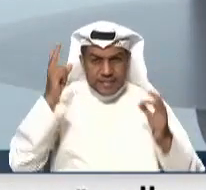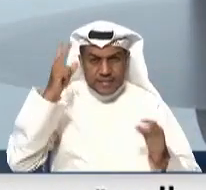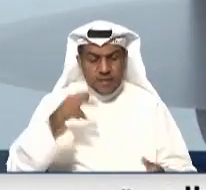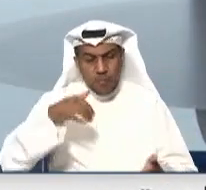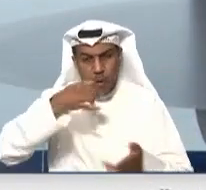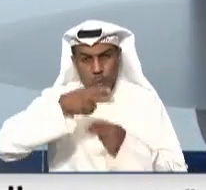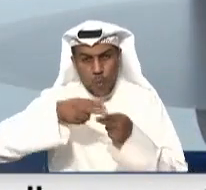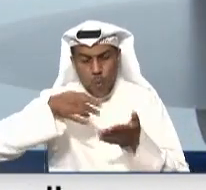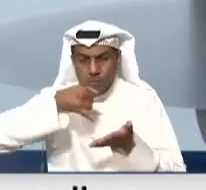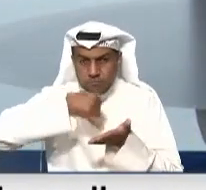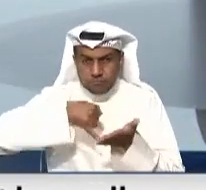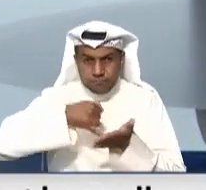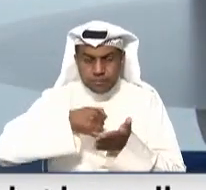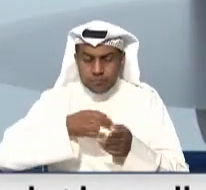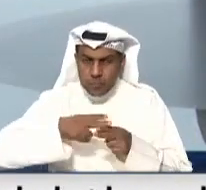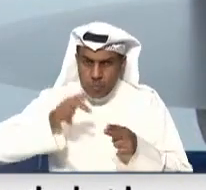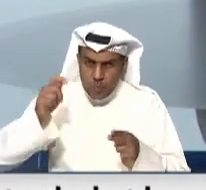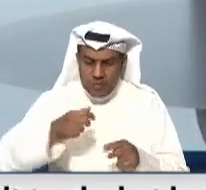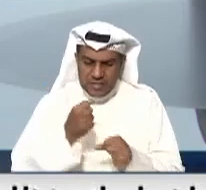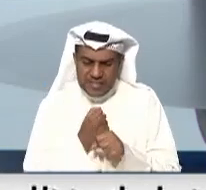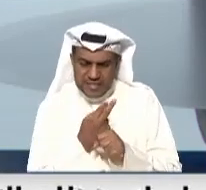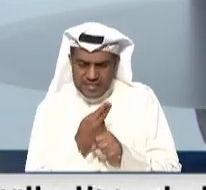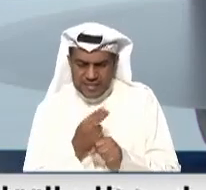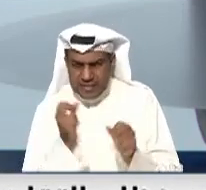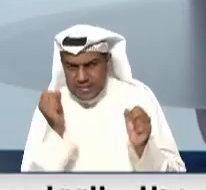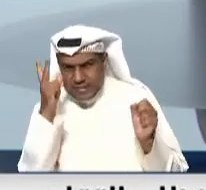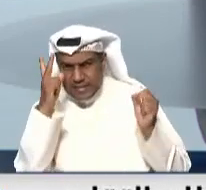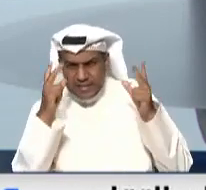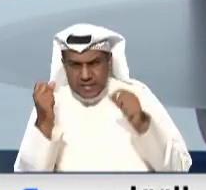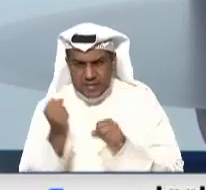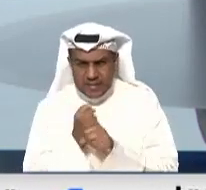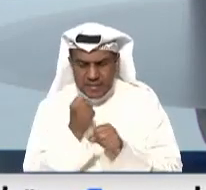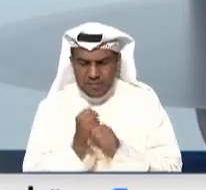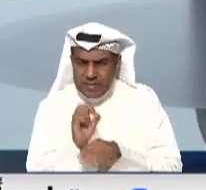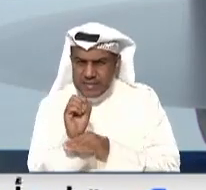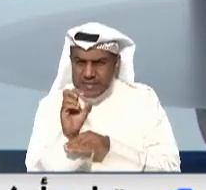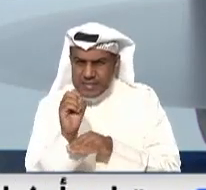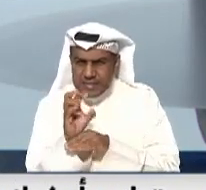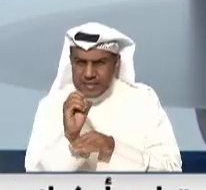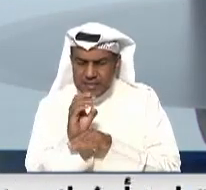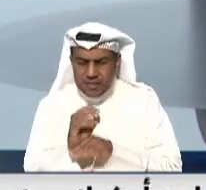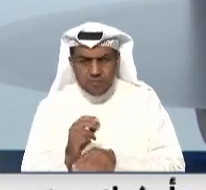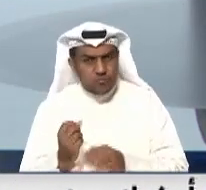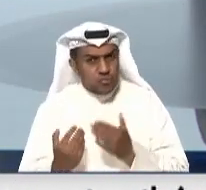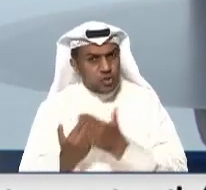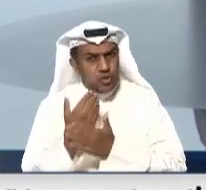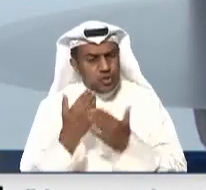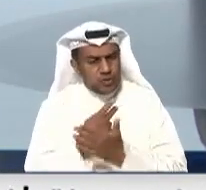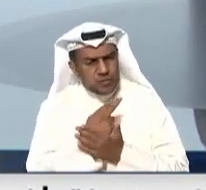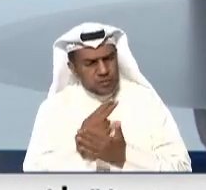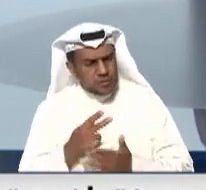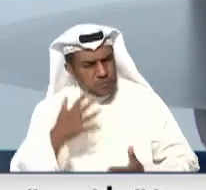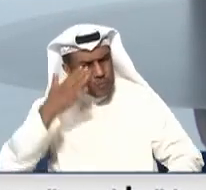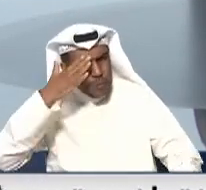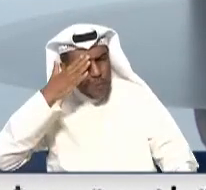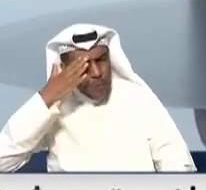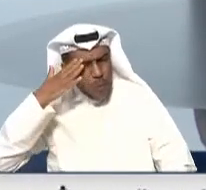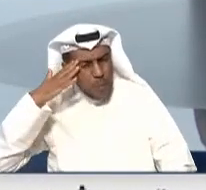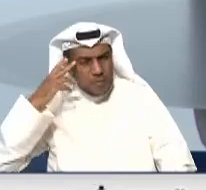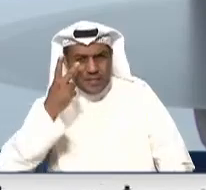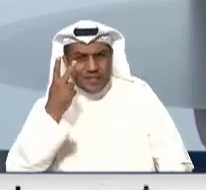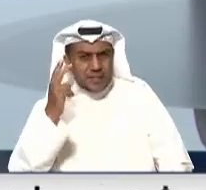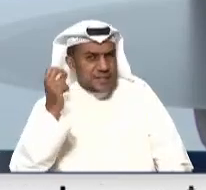قدرات المبتكرين الكويتيين وتوعيتهم بالطرق الصحيحة لتسجيل اختراعاتهم وابتكاراتهم في المجالات